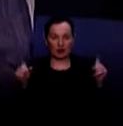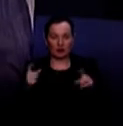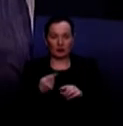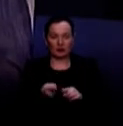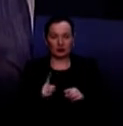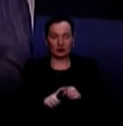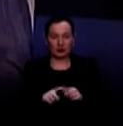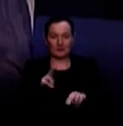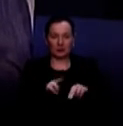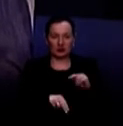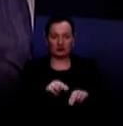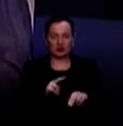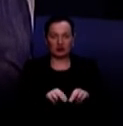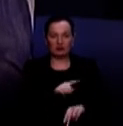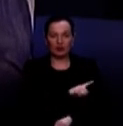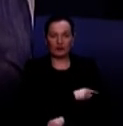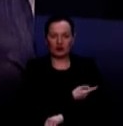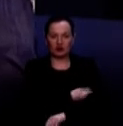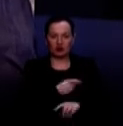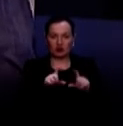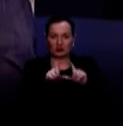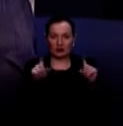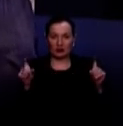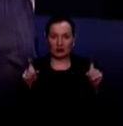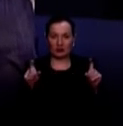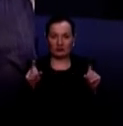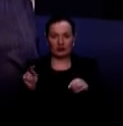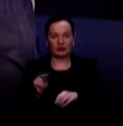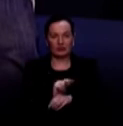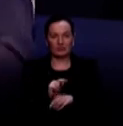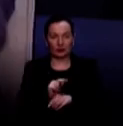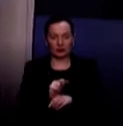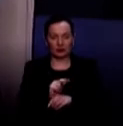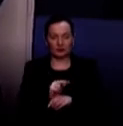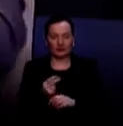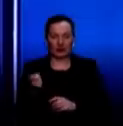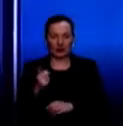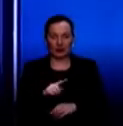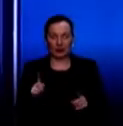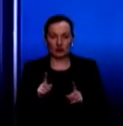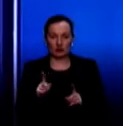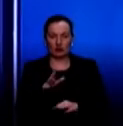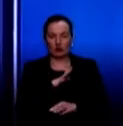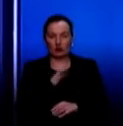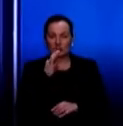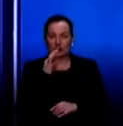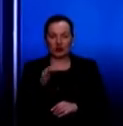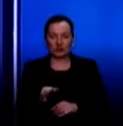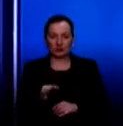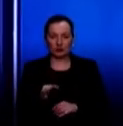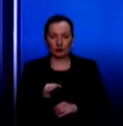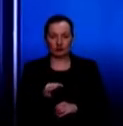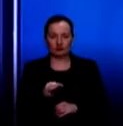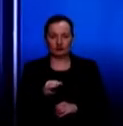будівництво медичних закладів, ремонти. Ну, те, що було сказано паном